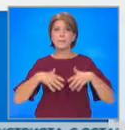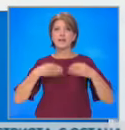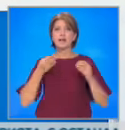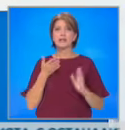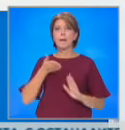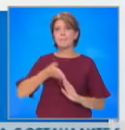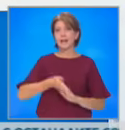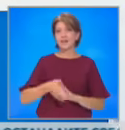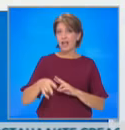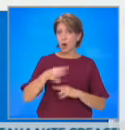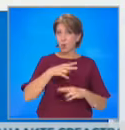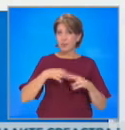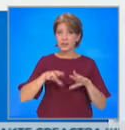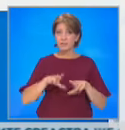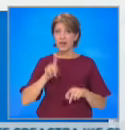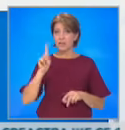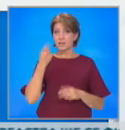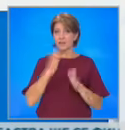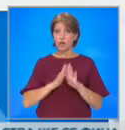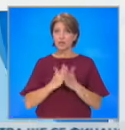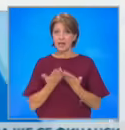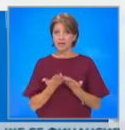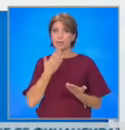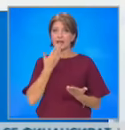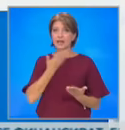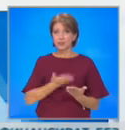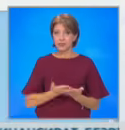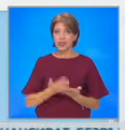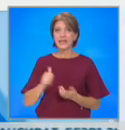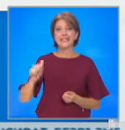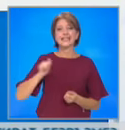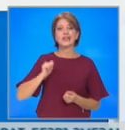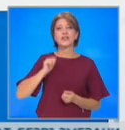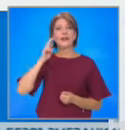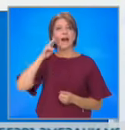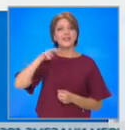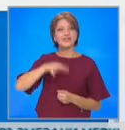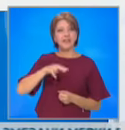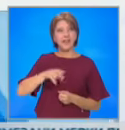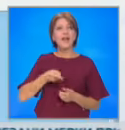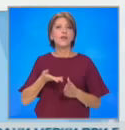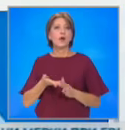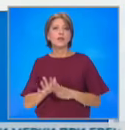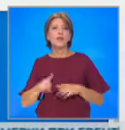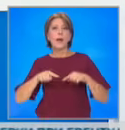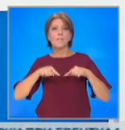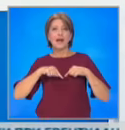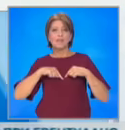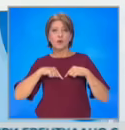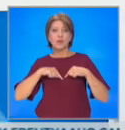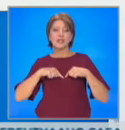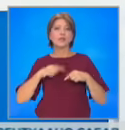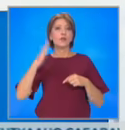Парламентарната правна комисия прие на първо четене предложението Бюрото за защита на свидетели да премине към правосъдното министерство.